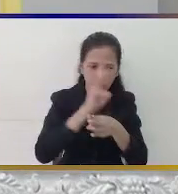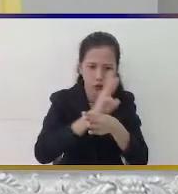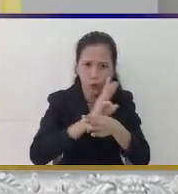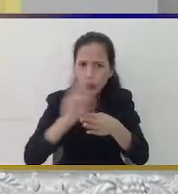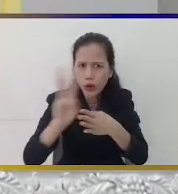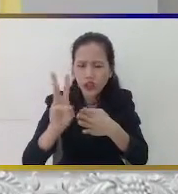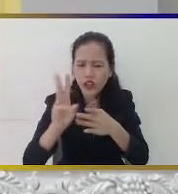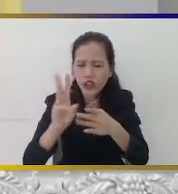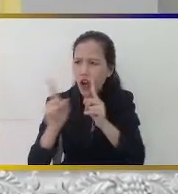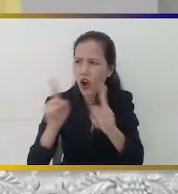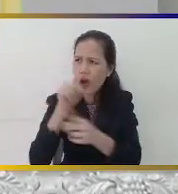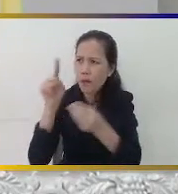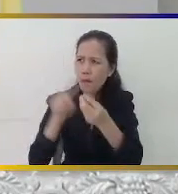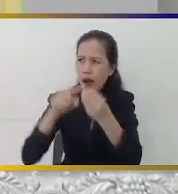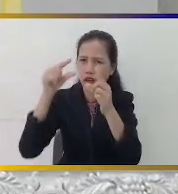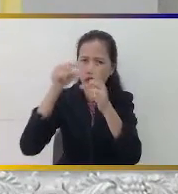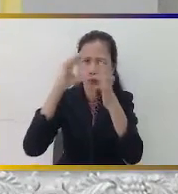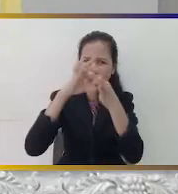Diyos.